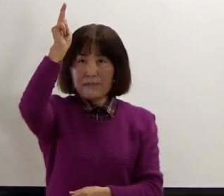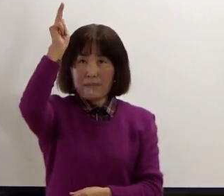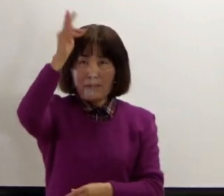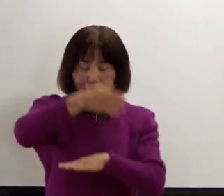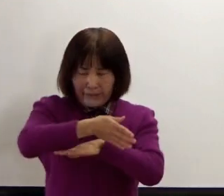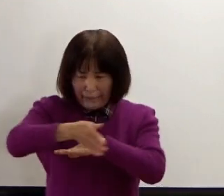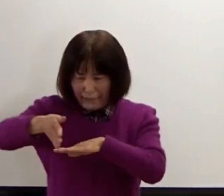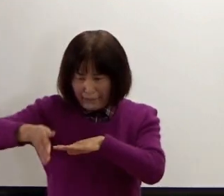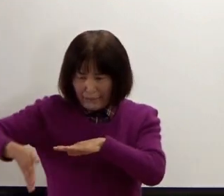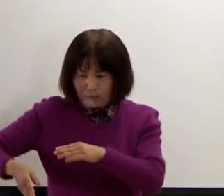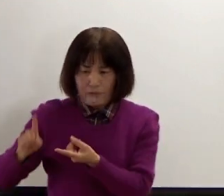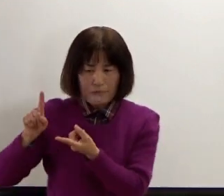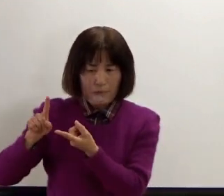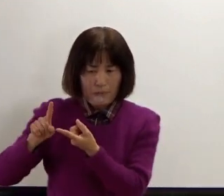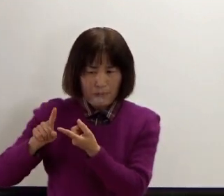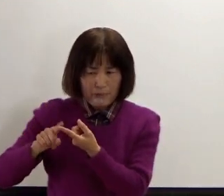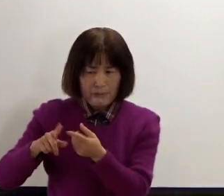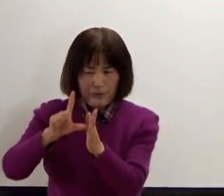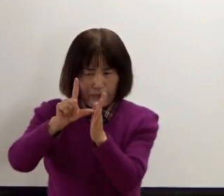そのようになさってる。